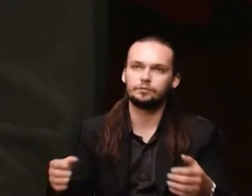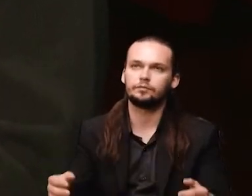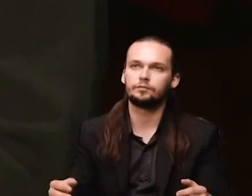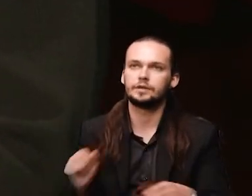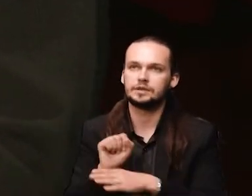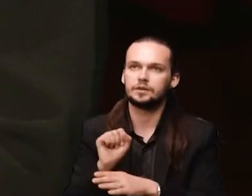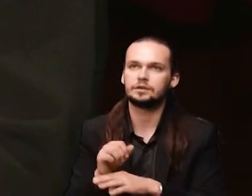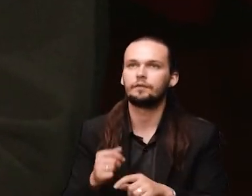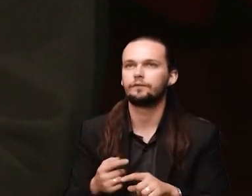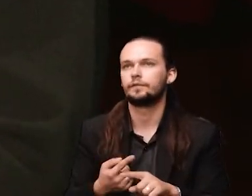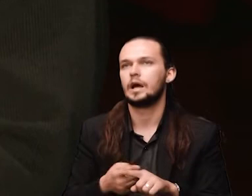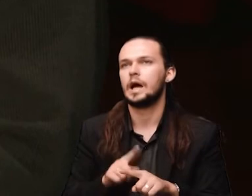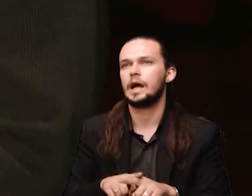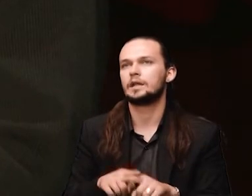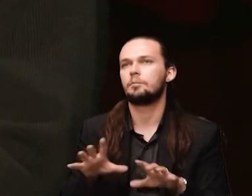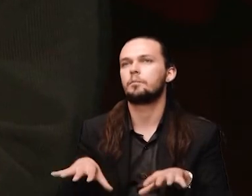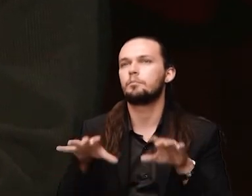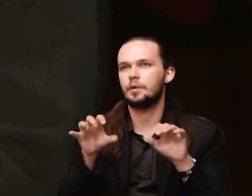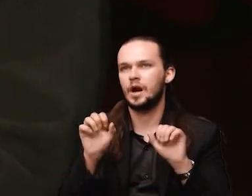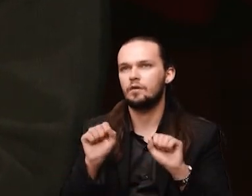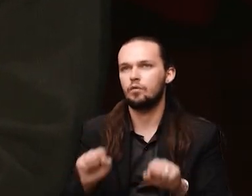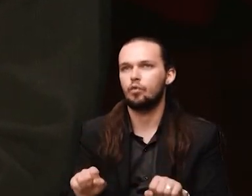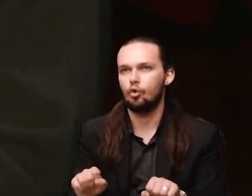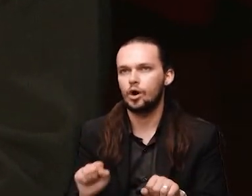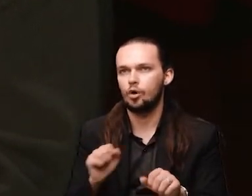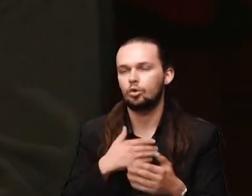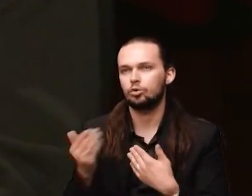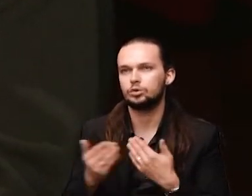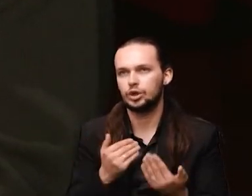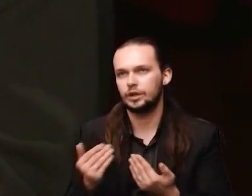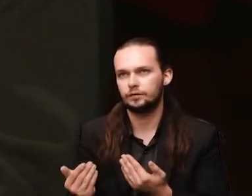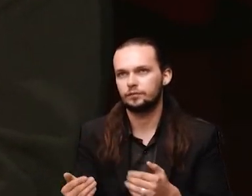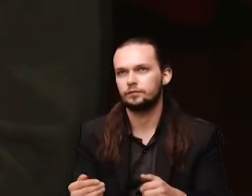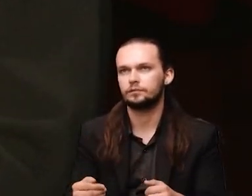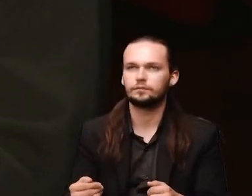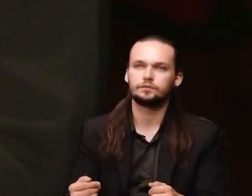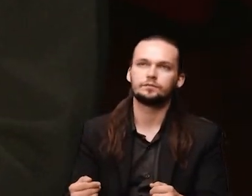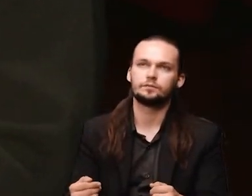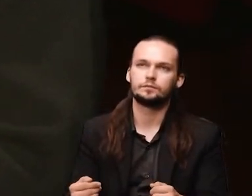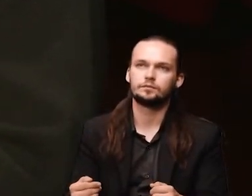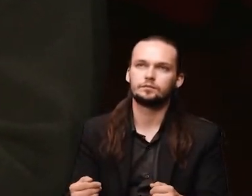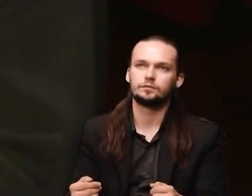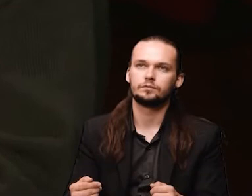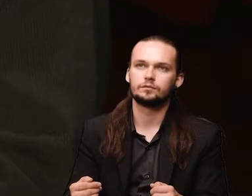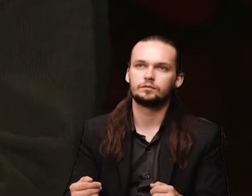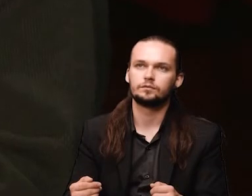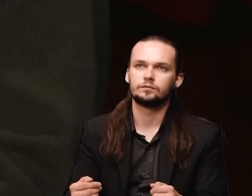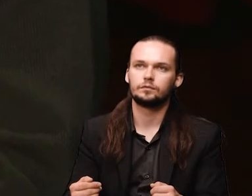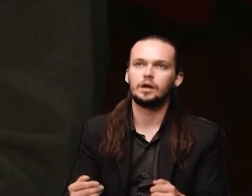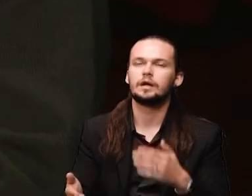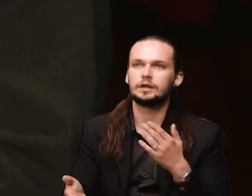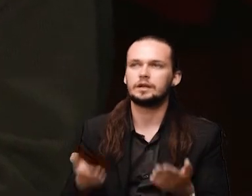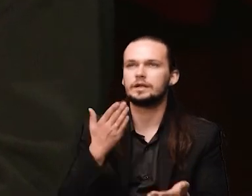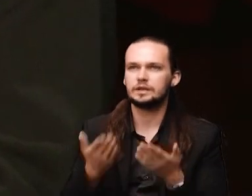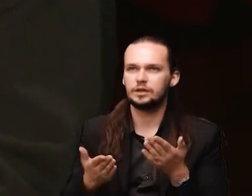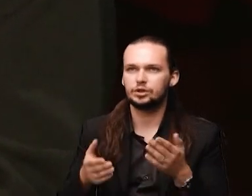Да. Здесь дело в том, что правовое отношение, если человек при резком торможении вдруг получил некие травмы, то, в общем,